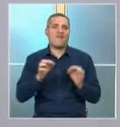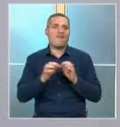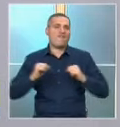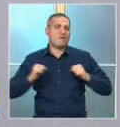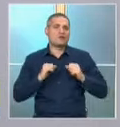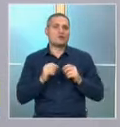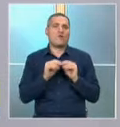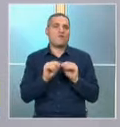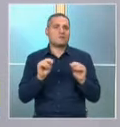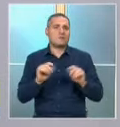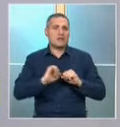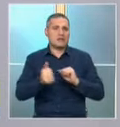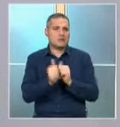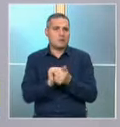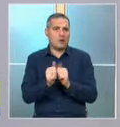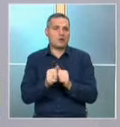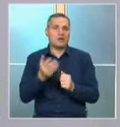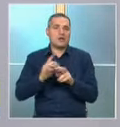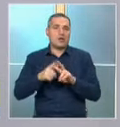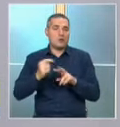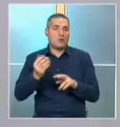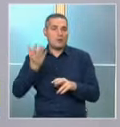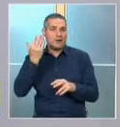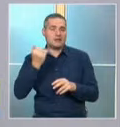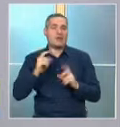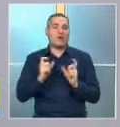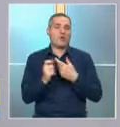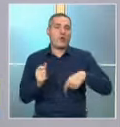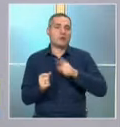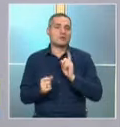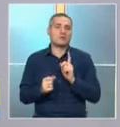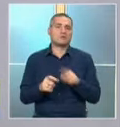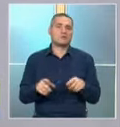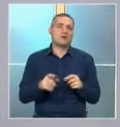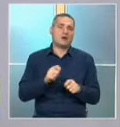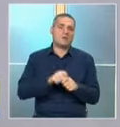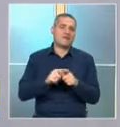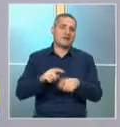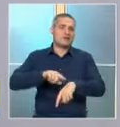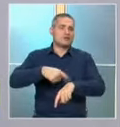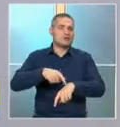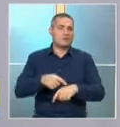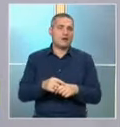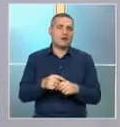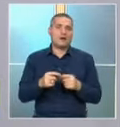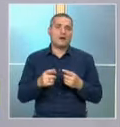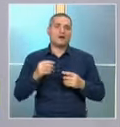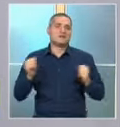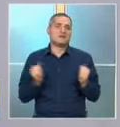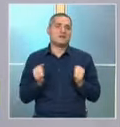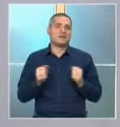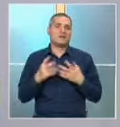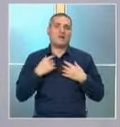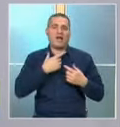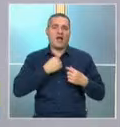физическо възпитание и спорт. Допреди това колегите, които съществяваха тези часове, през зимата бяха